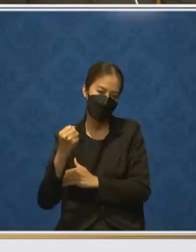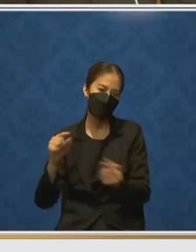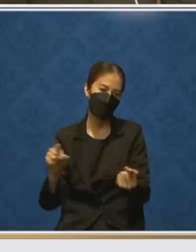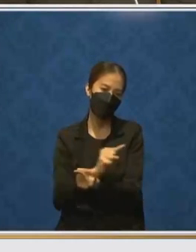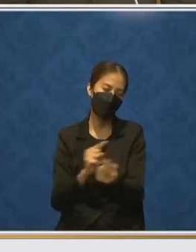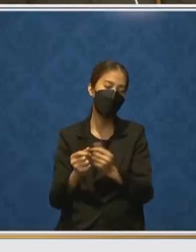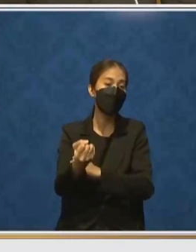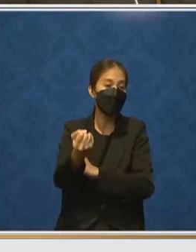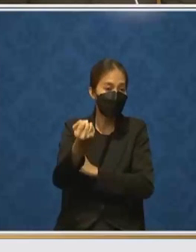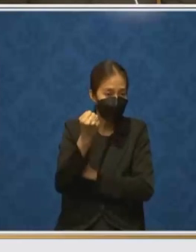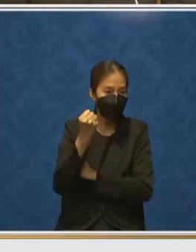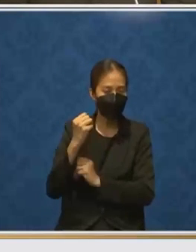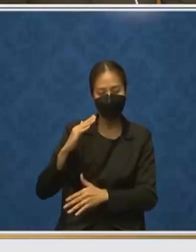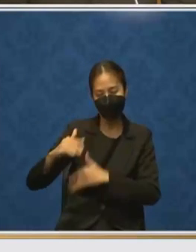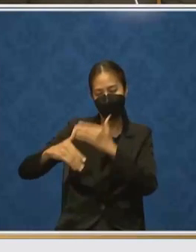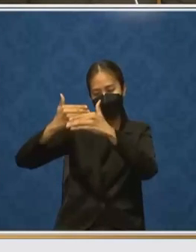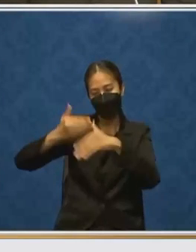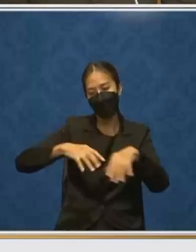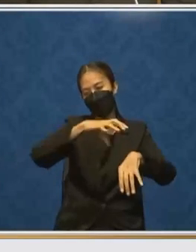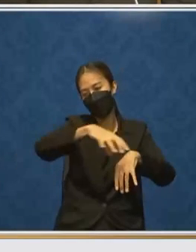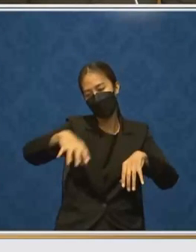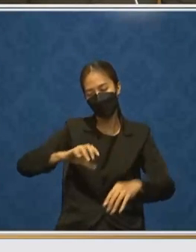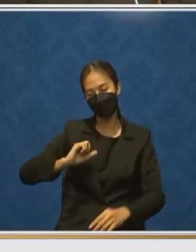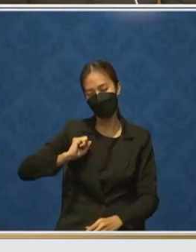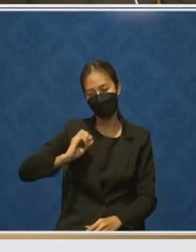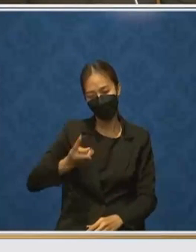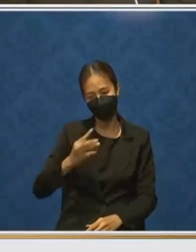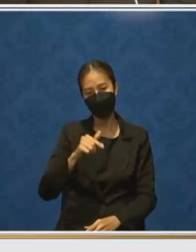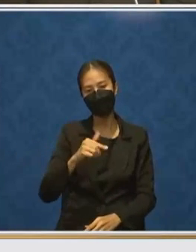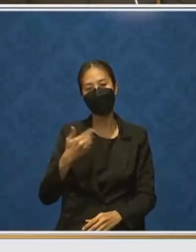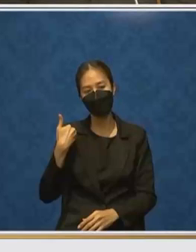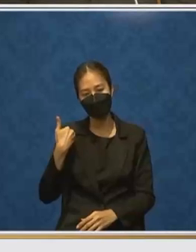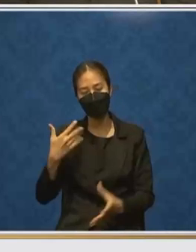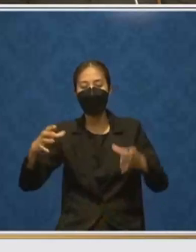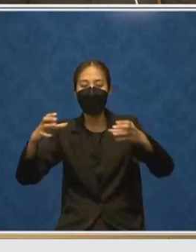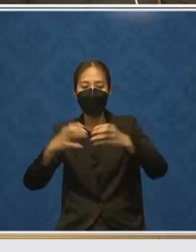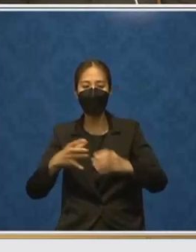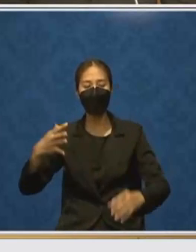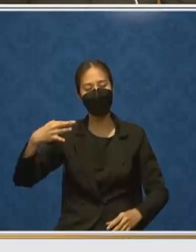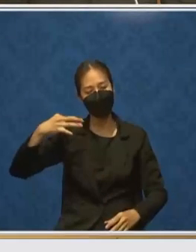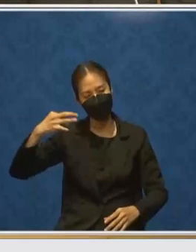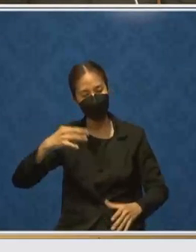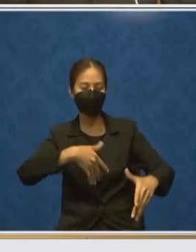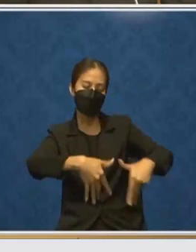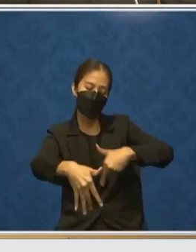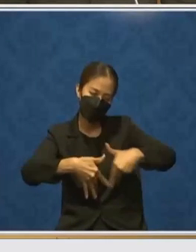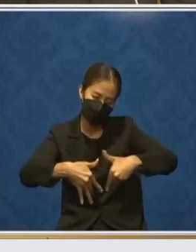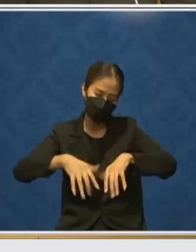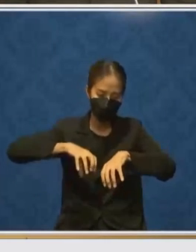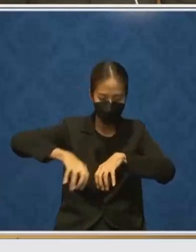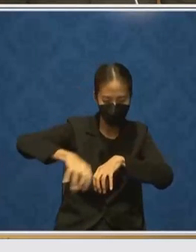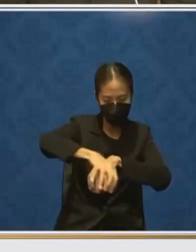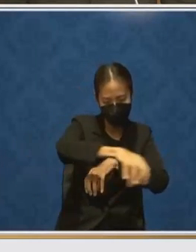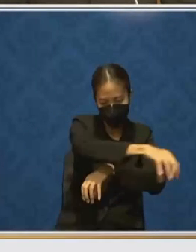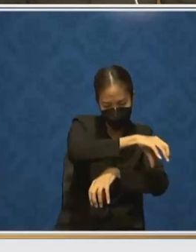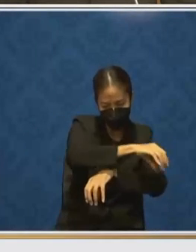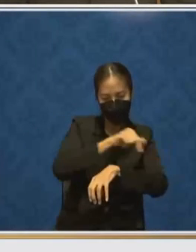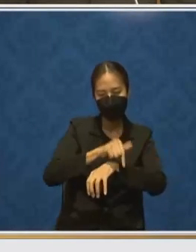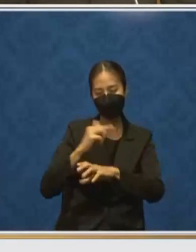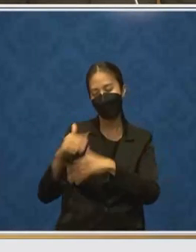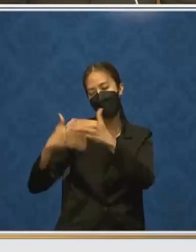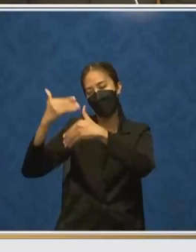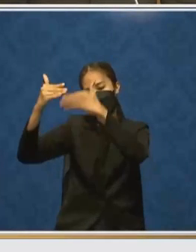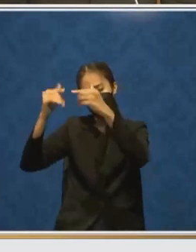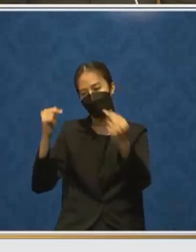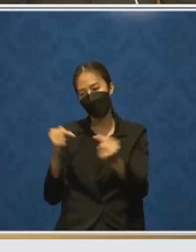และพัฒนาศักยภาพขององค์การสวัสดิการสังคมอาสาสมัครเครือข่ายและภาคประชาชนพัฒนากลไกและระบบสนับสนุ